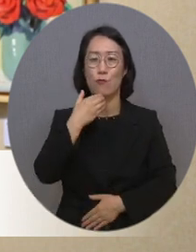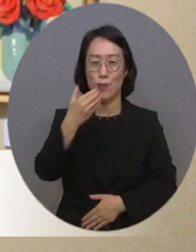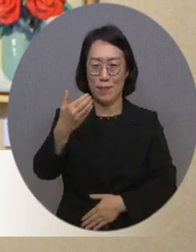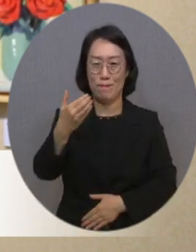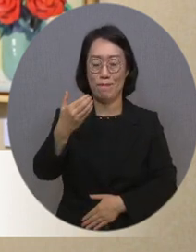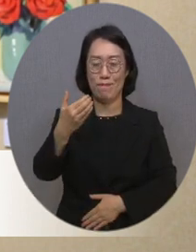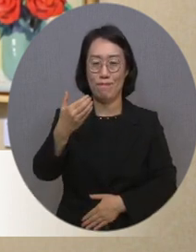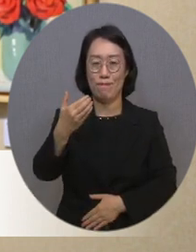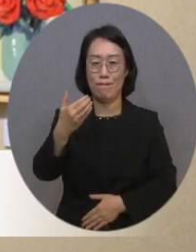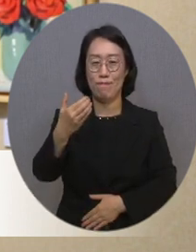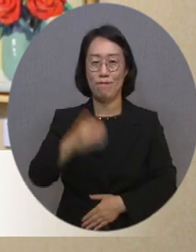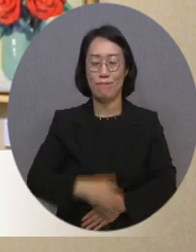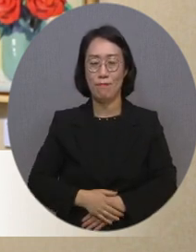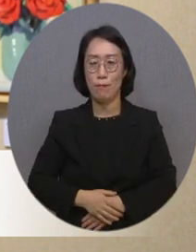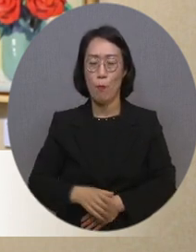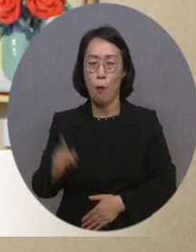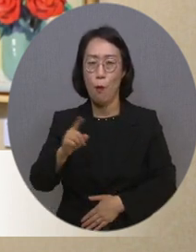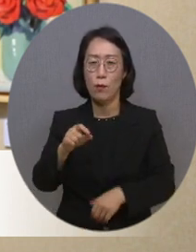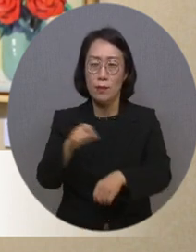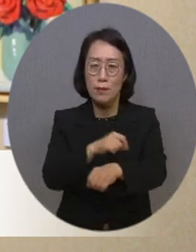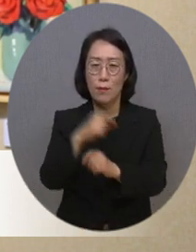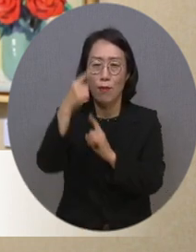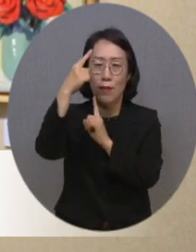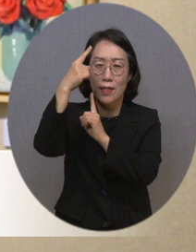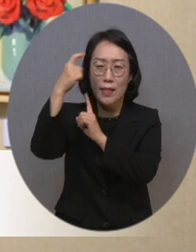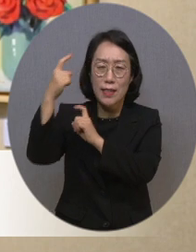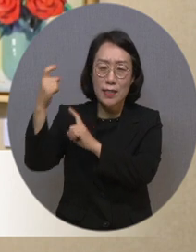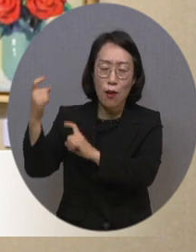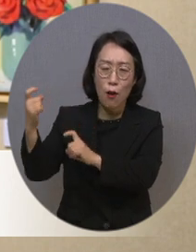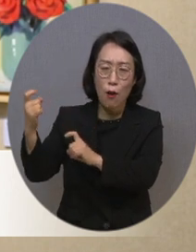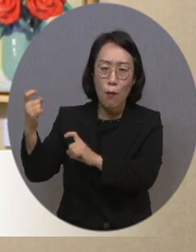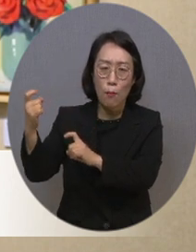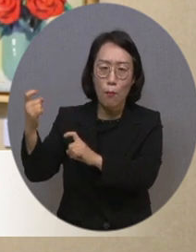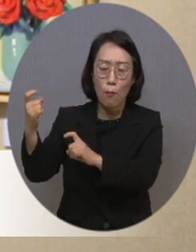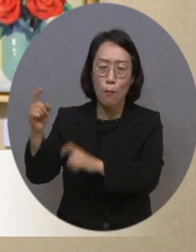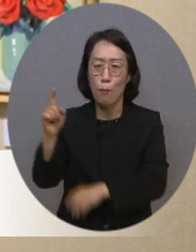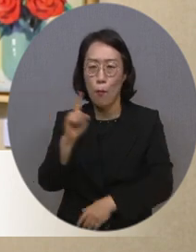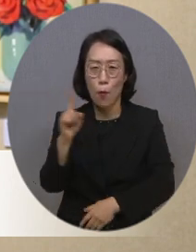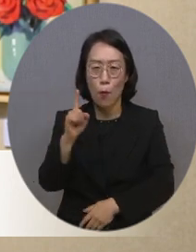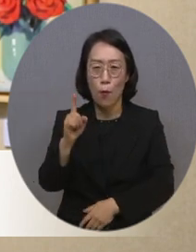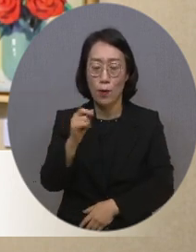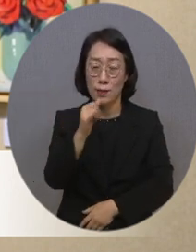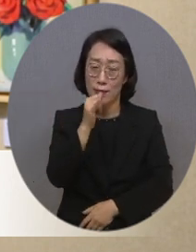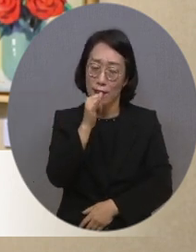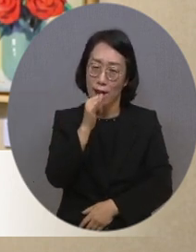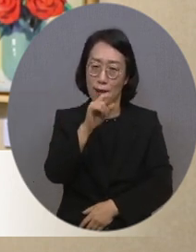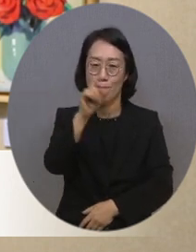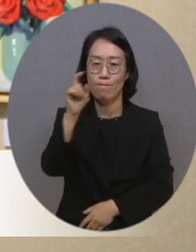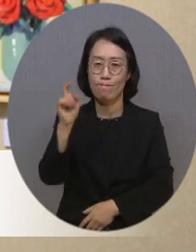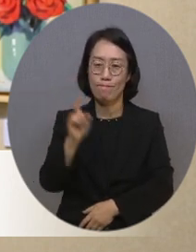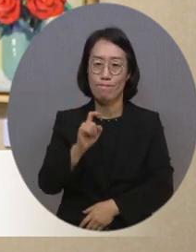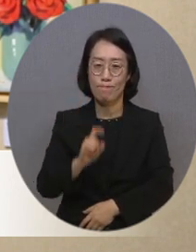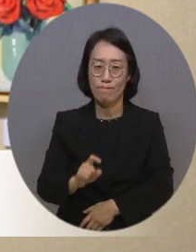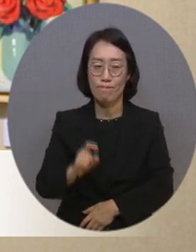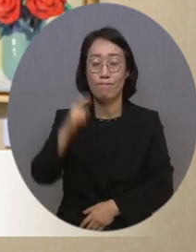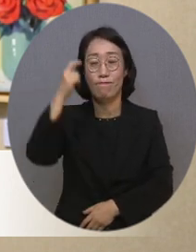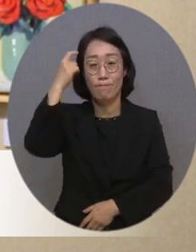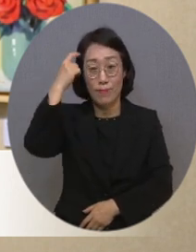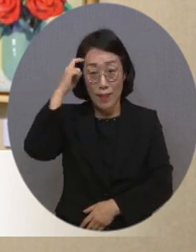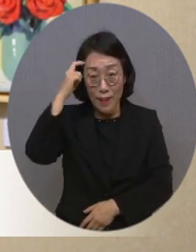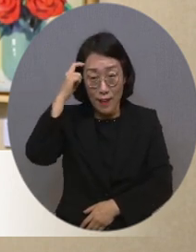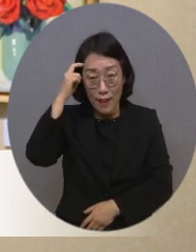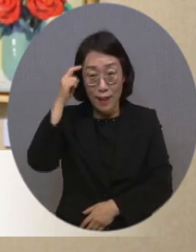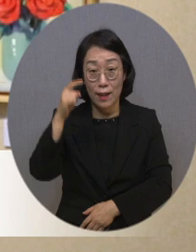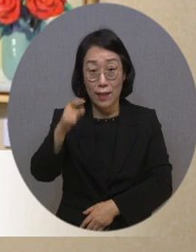90살이 됩니다. 그래서 뭔가 기념이 될 만한 것이 없을까